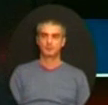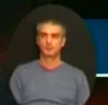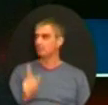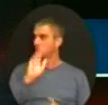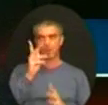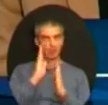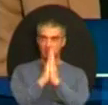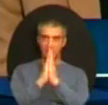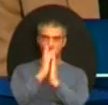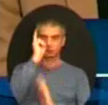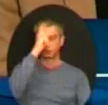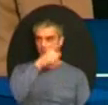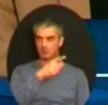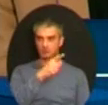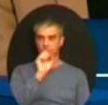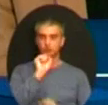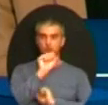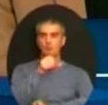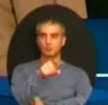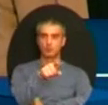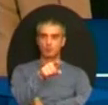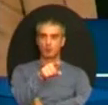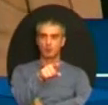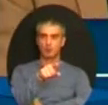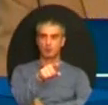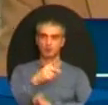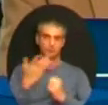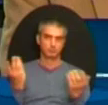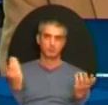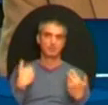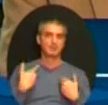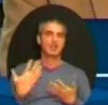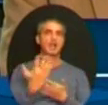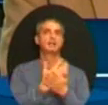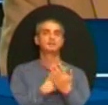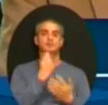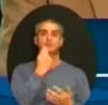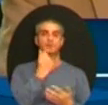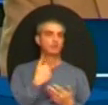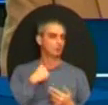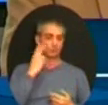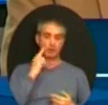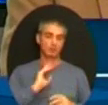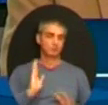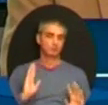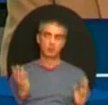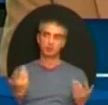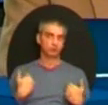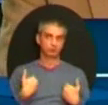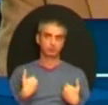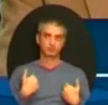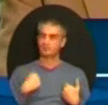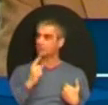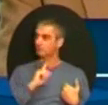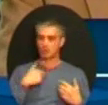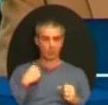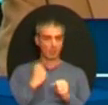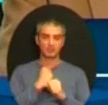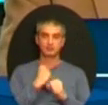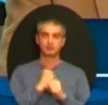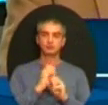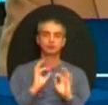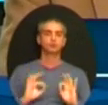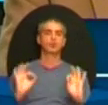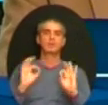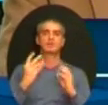אם אתה לא תלך לבקש בחול, שיתמכו בך. אני אספתי כספים, אני לא מתבייש בזה, אני מעולם לא עשיתי